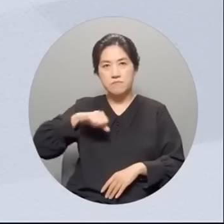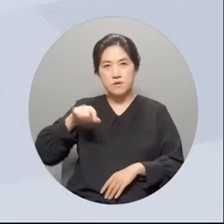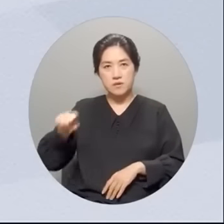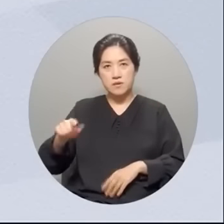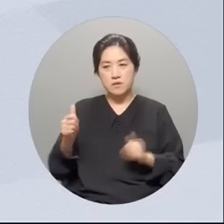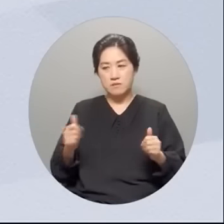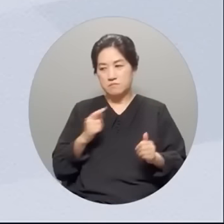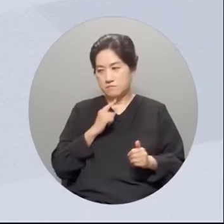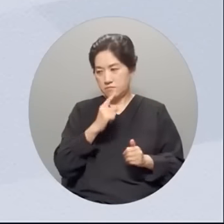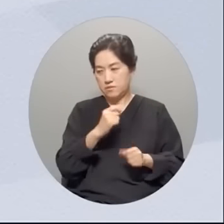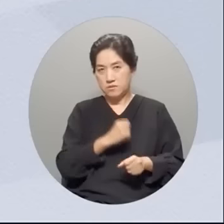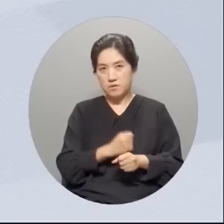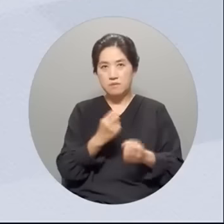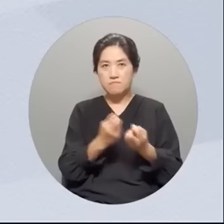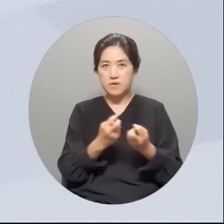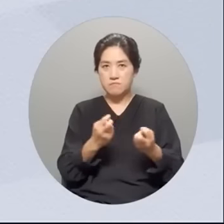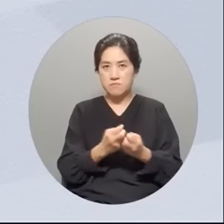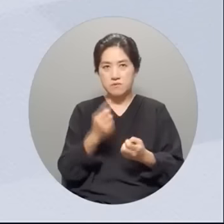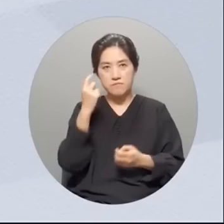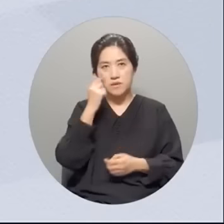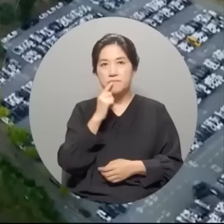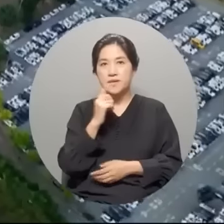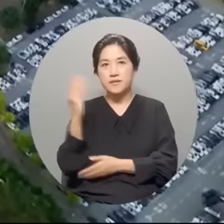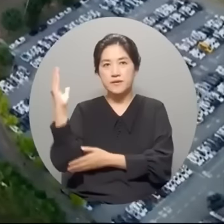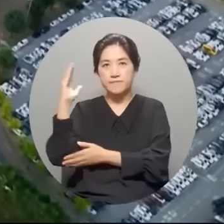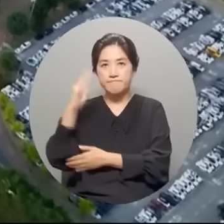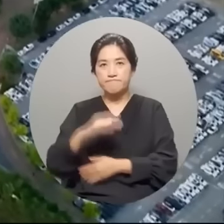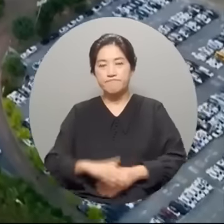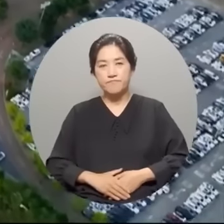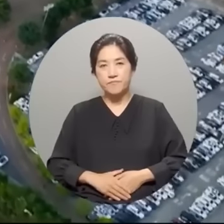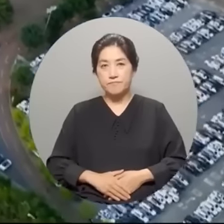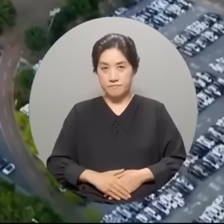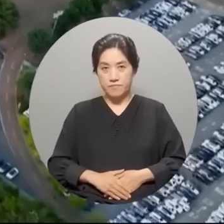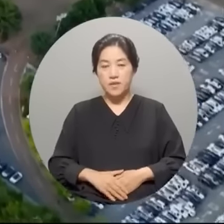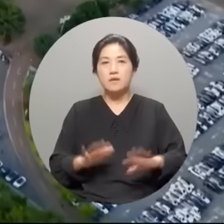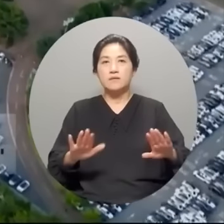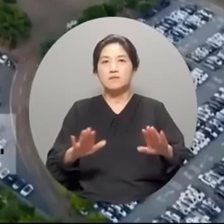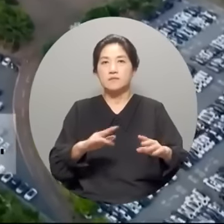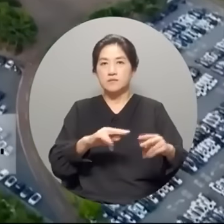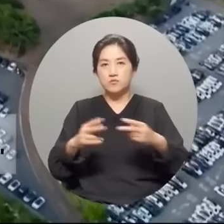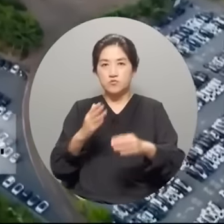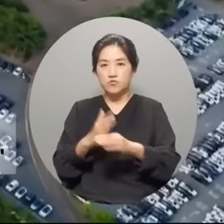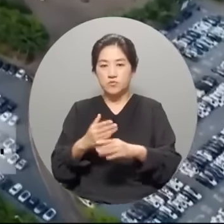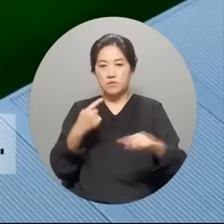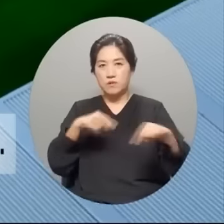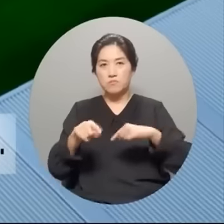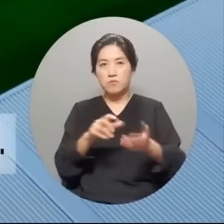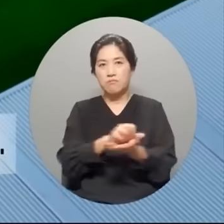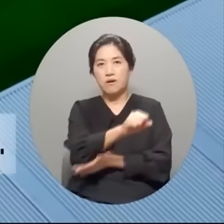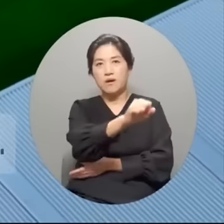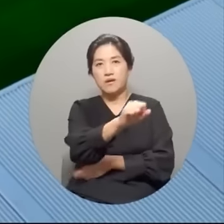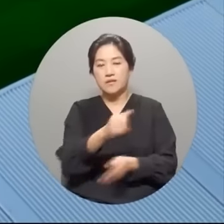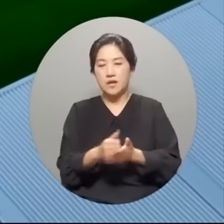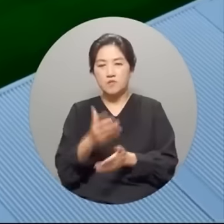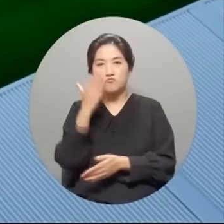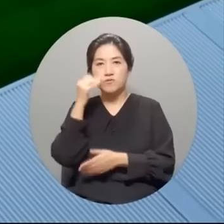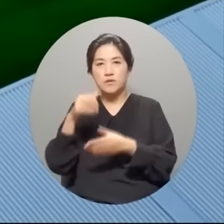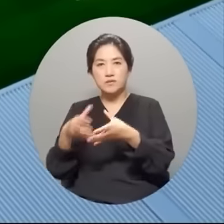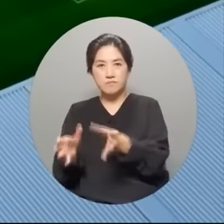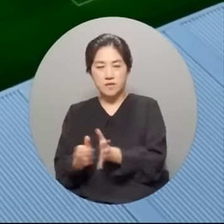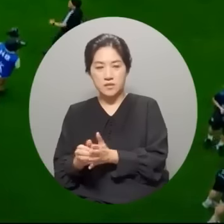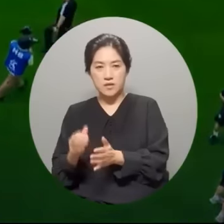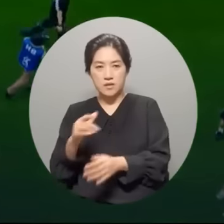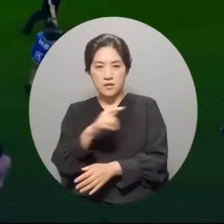대해선 법적 대응을 검토하겠다고 밝혔습니다. 한편 시즌 도중 감독을 잃게 된 울산 구단은 대표이사